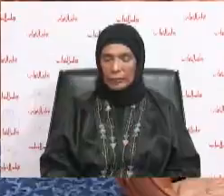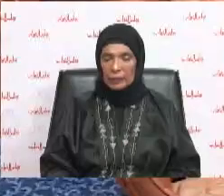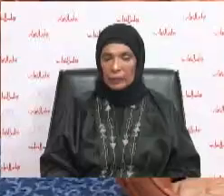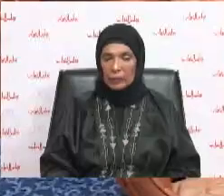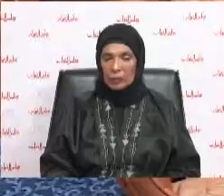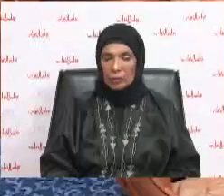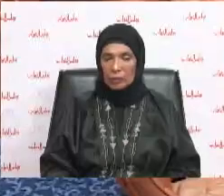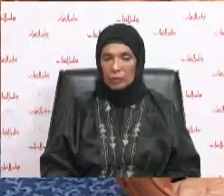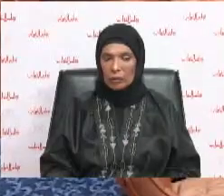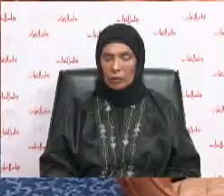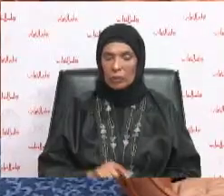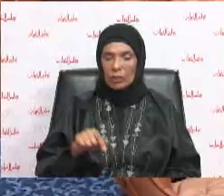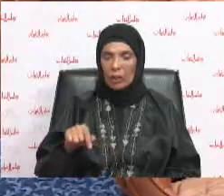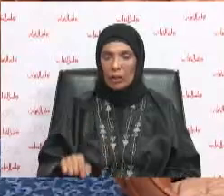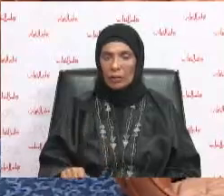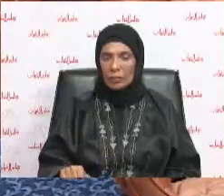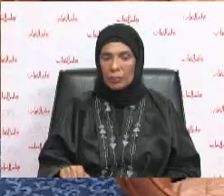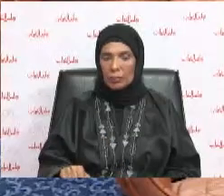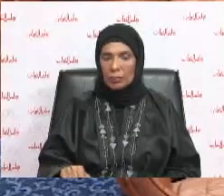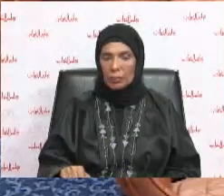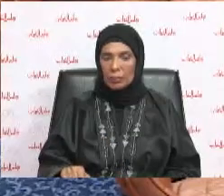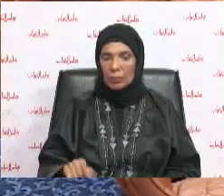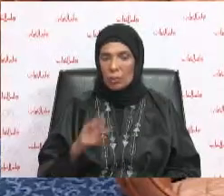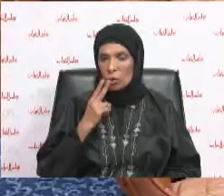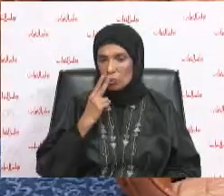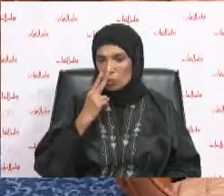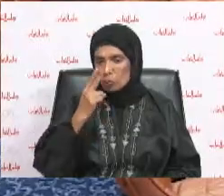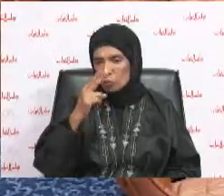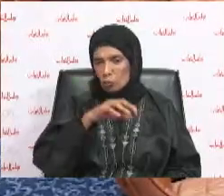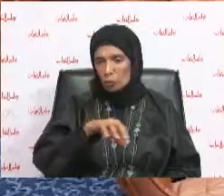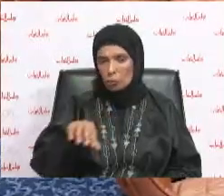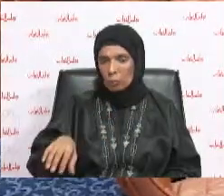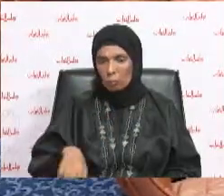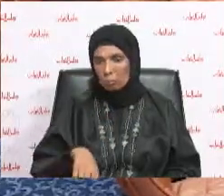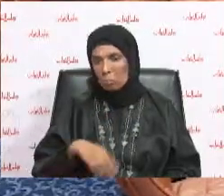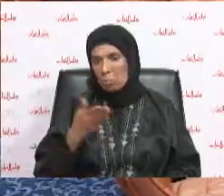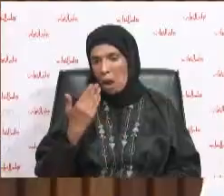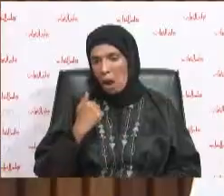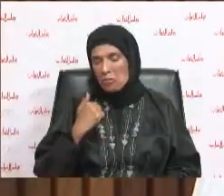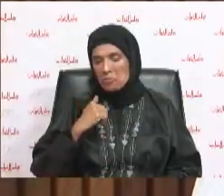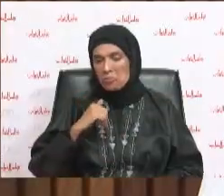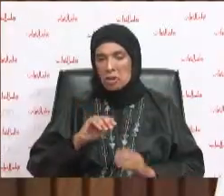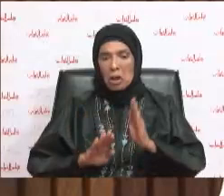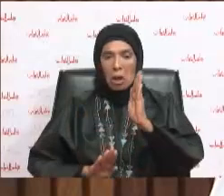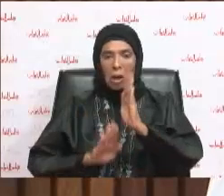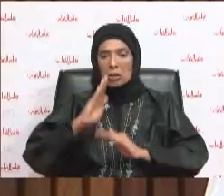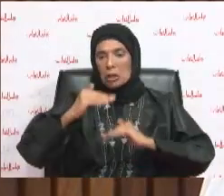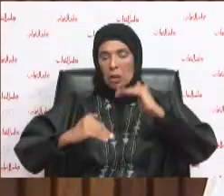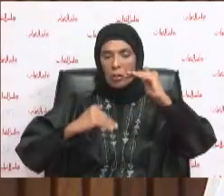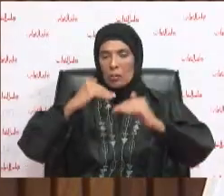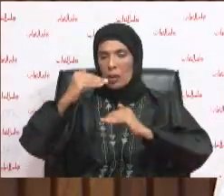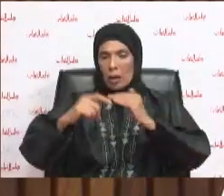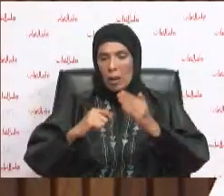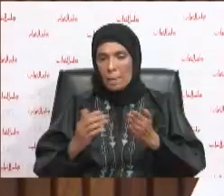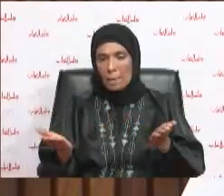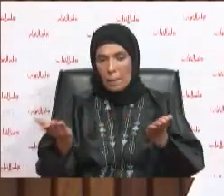إذا إحنا وقفنا وقعدنا نطالع غيرنا بنتم طول عمرنا واقفين. نعم. احنا اذا ما جاتنا مثل هالاتفاقيات وفعلناها